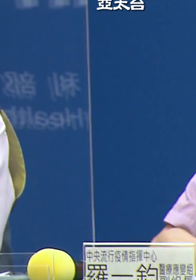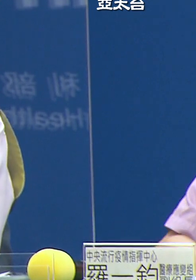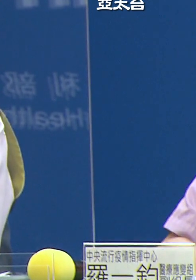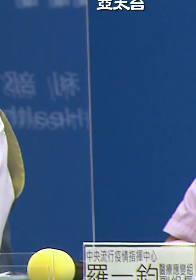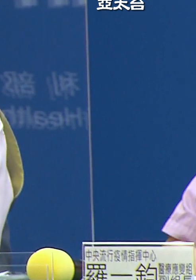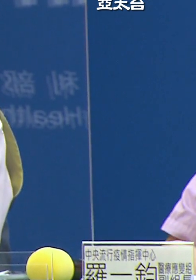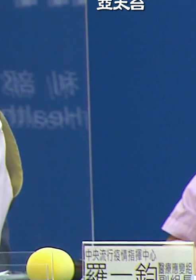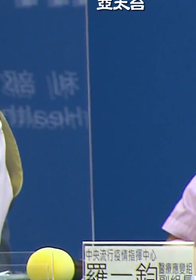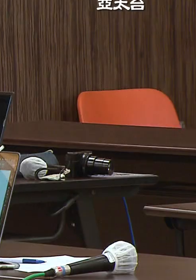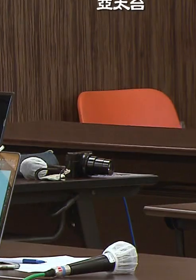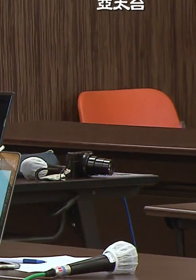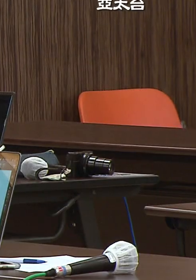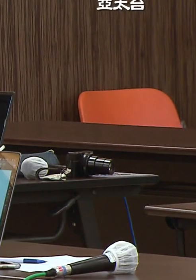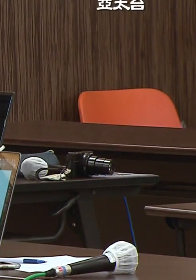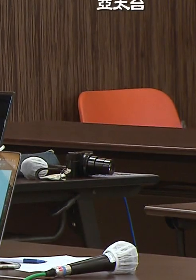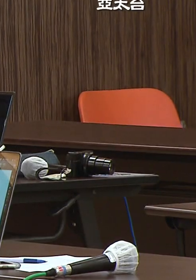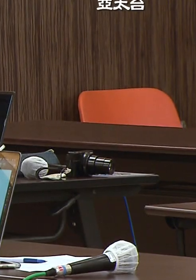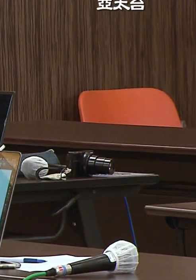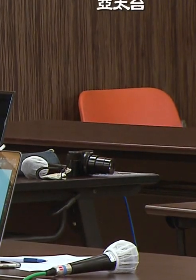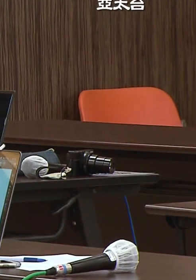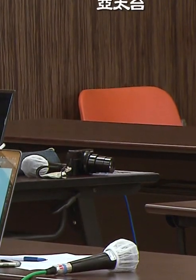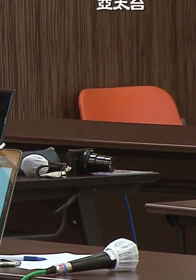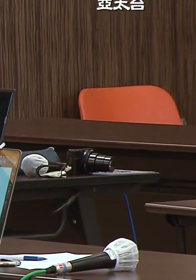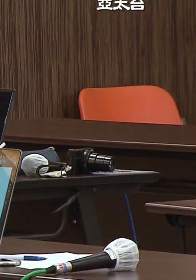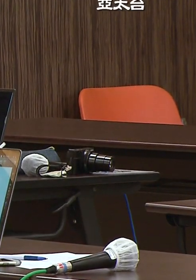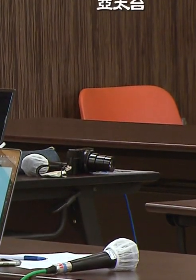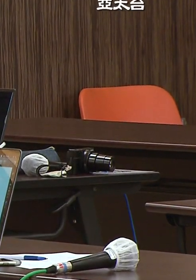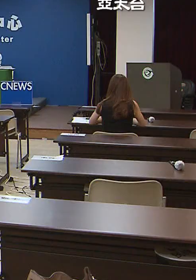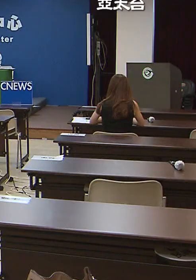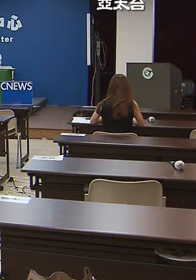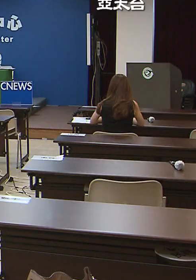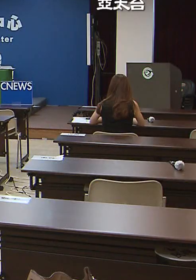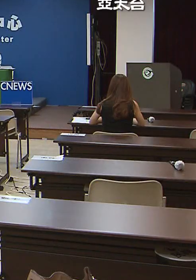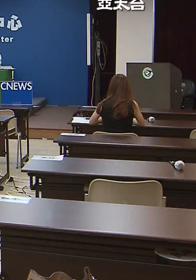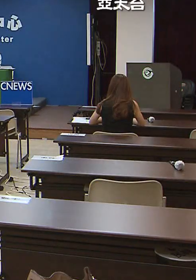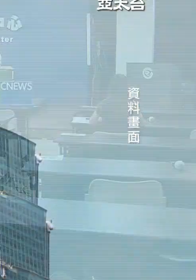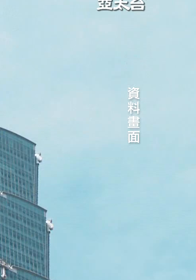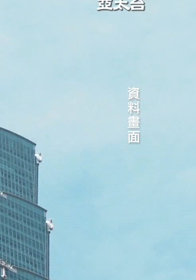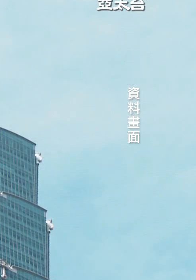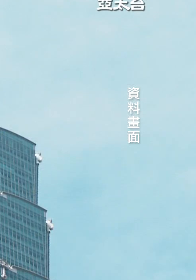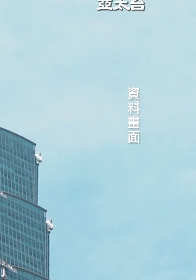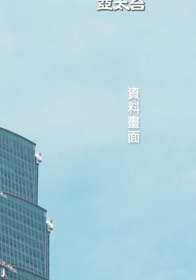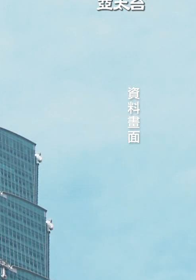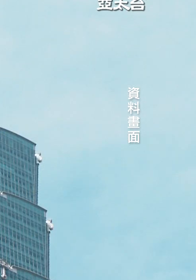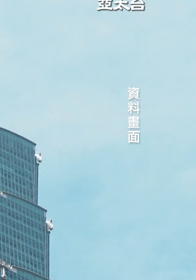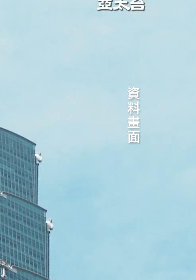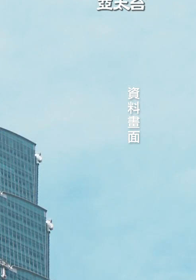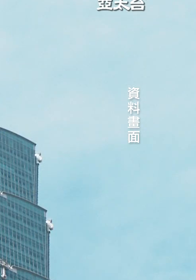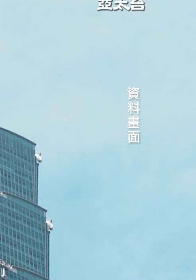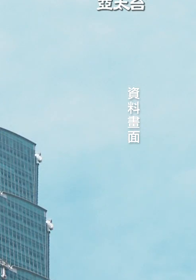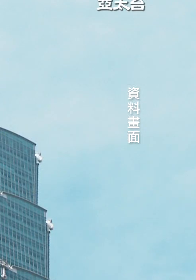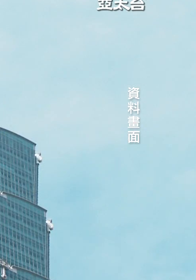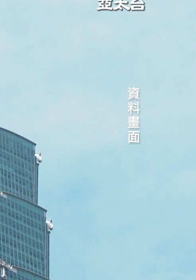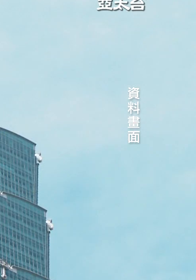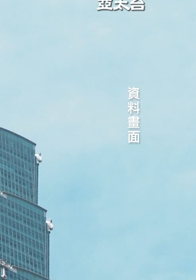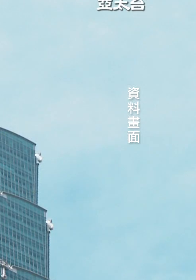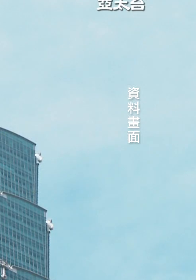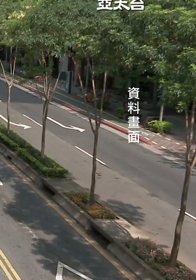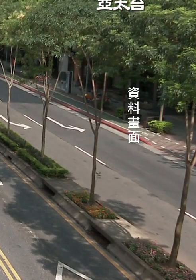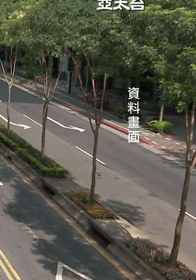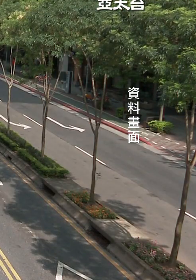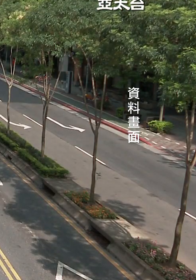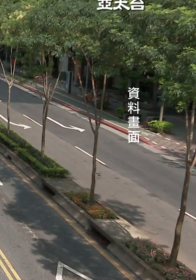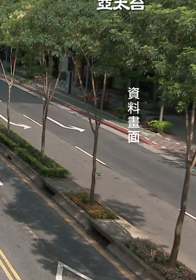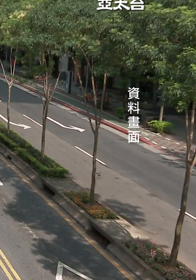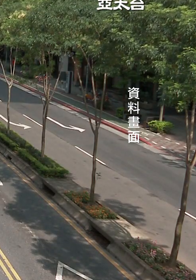再生数 RT 值从五月底公布的 1.02 降到 0.7， 而周五也公布台湾新增286